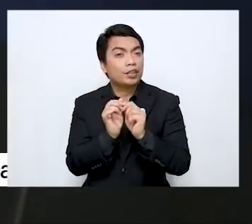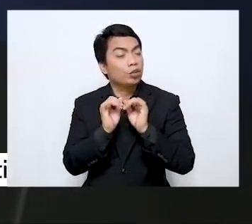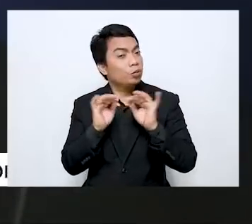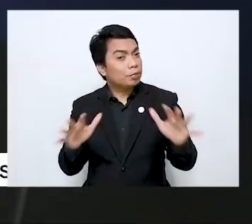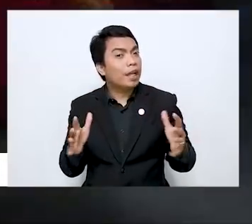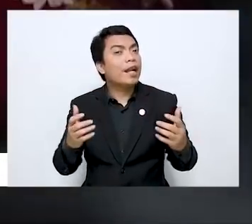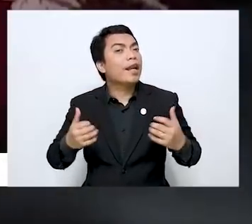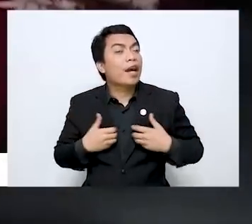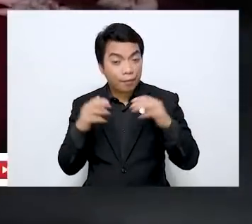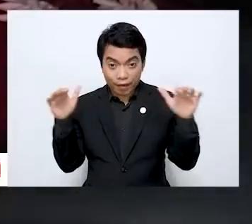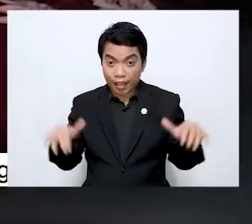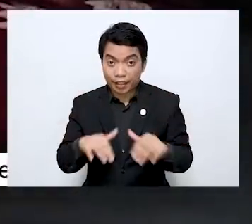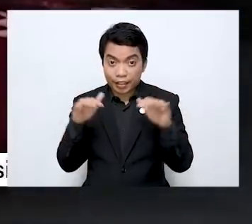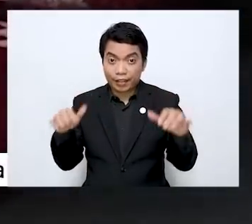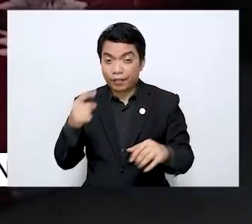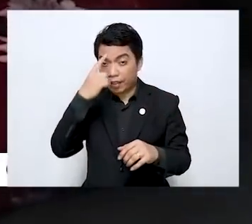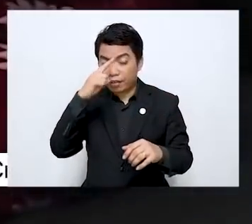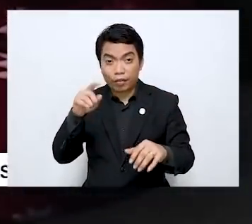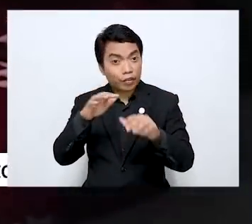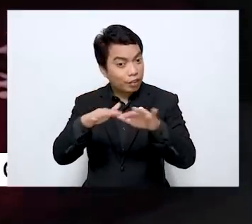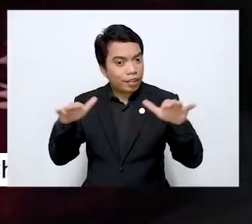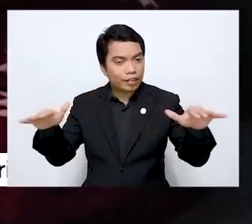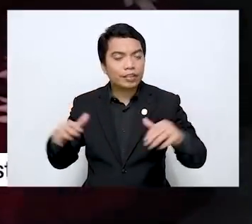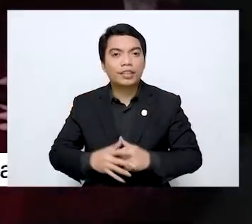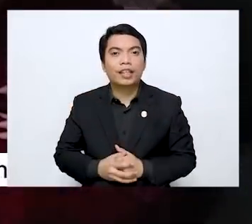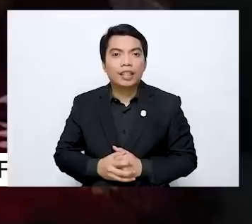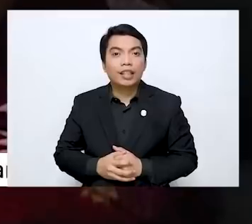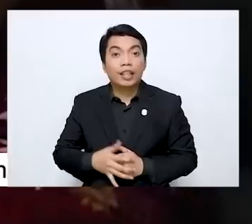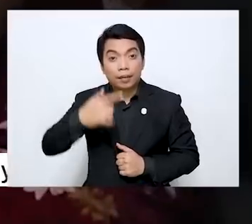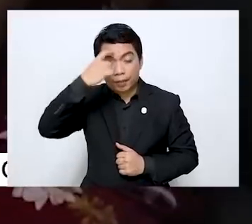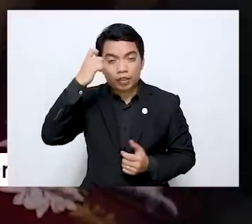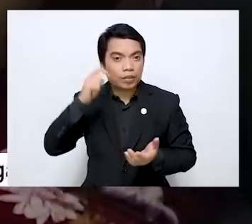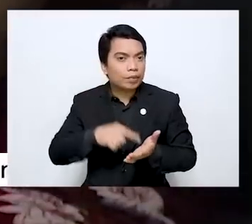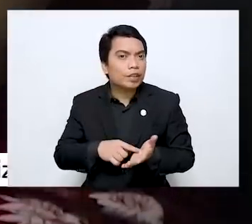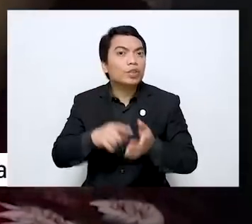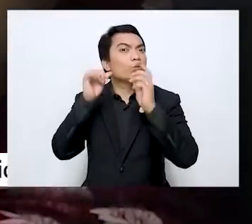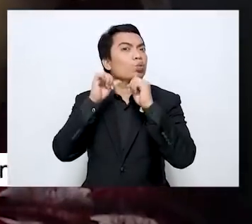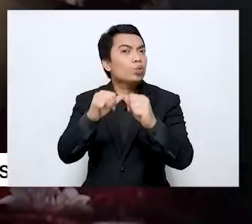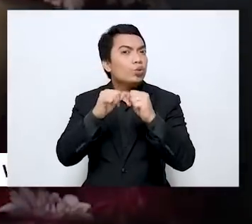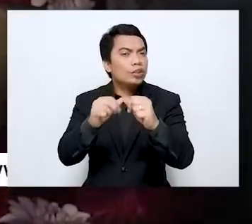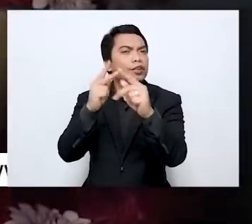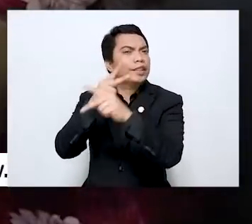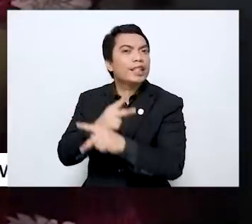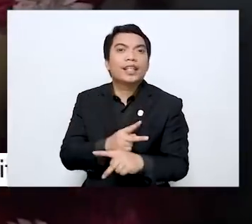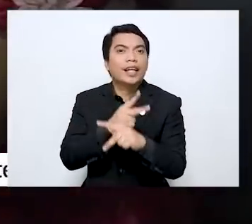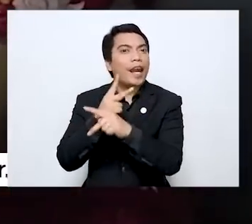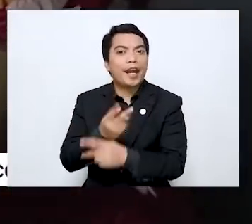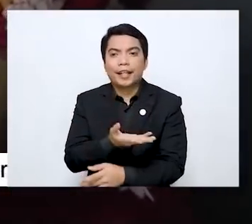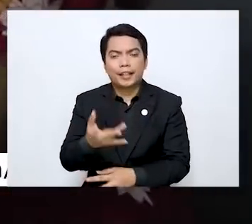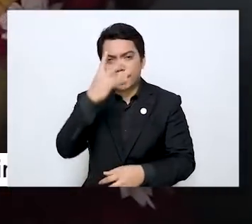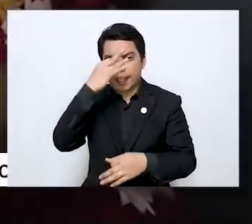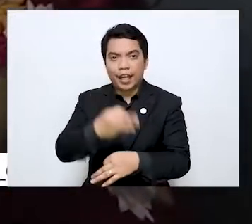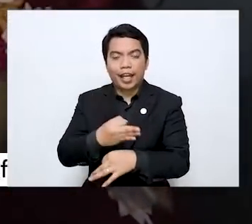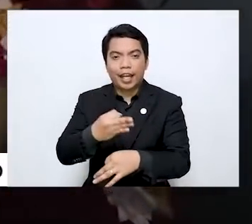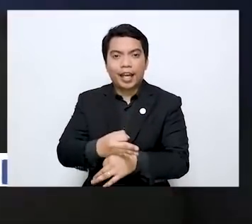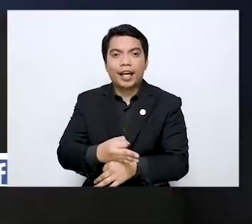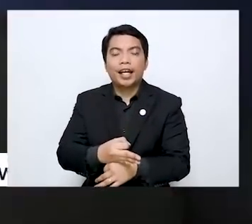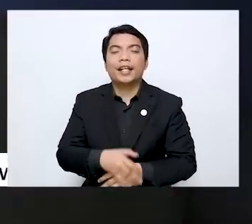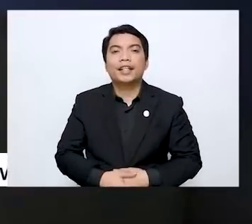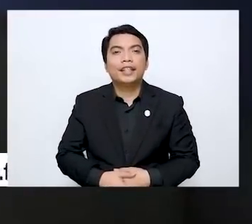silang inilulunsad para sa mga kabataan. Dahil dito po ay patuloy na napangangalagaan ang kanilang